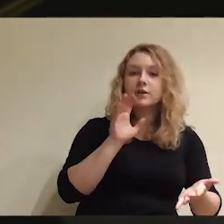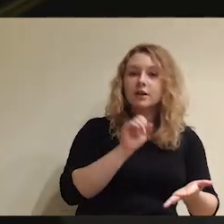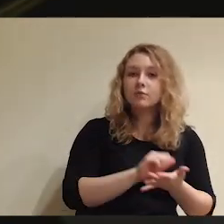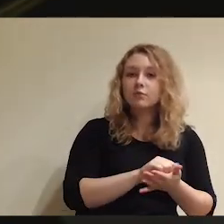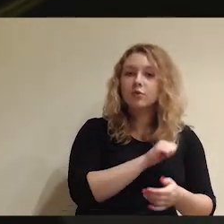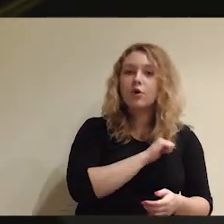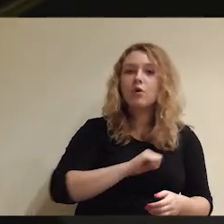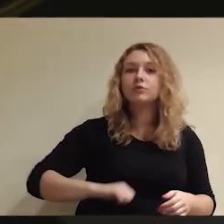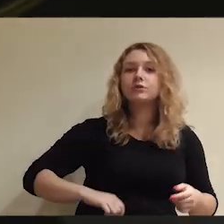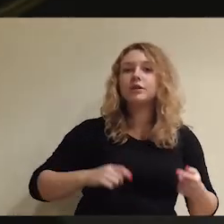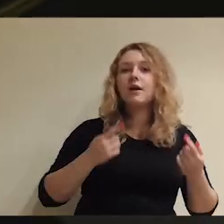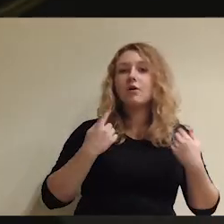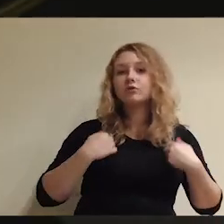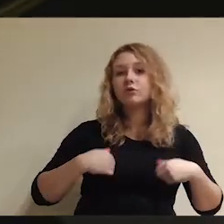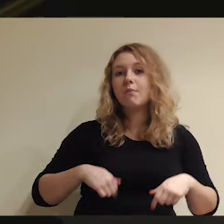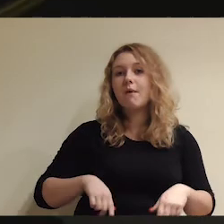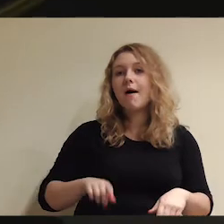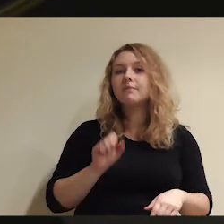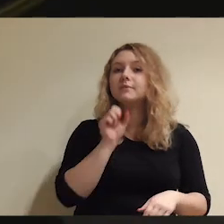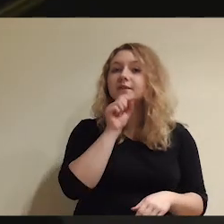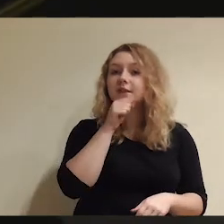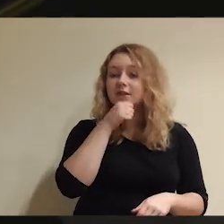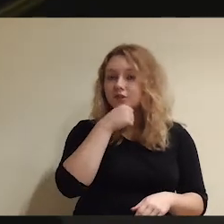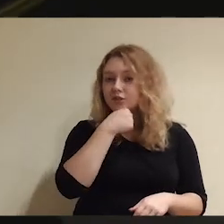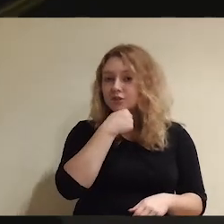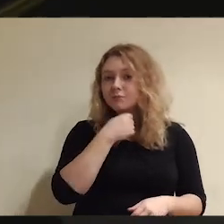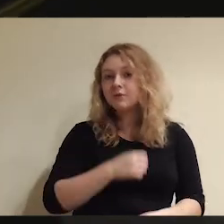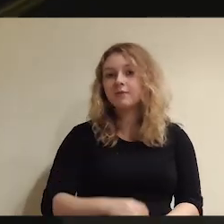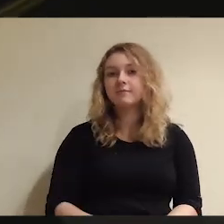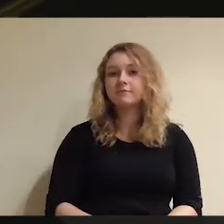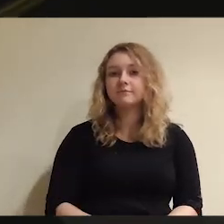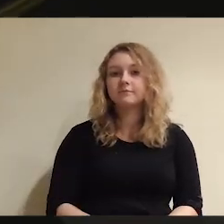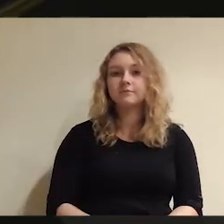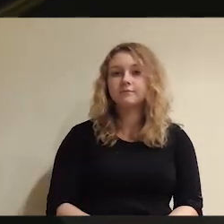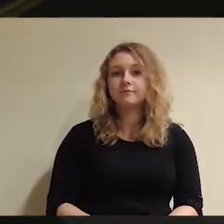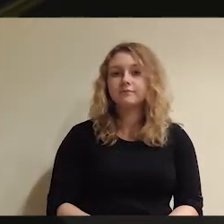na osoby, które zajmują się osobami starszymi w tym dworze.